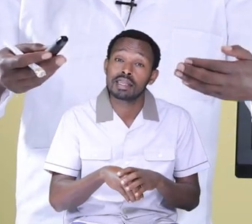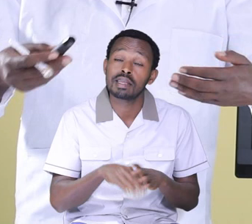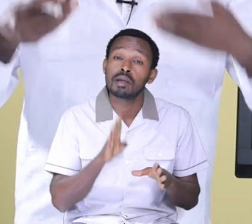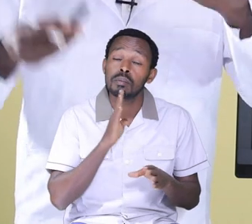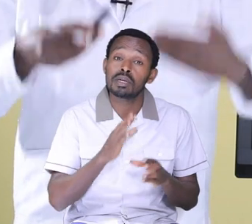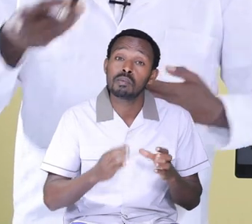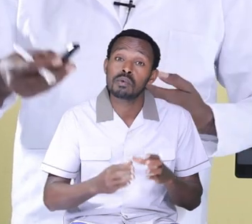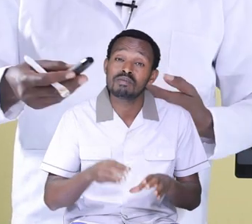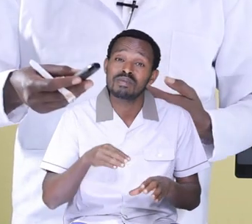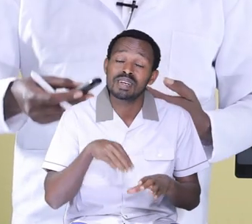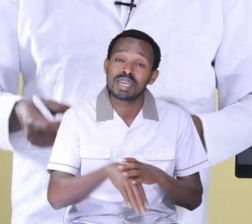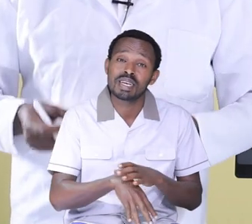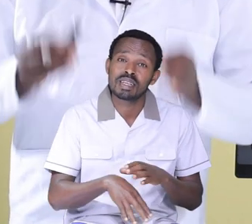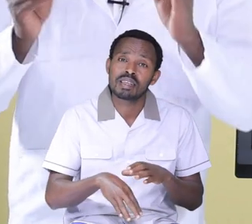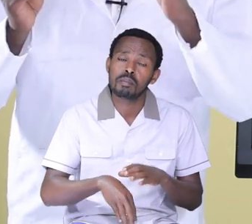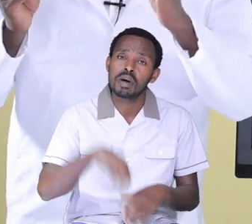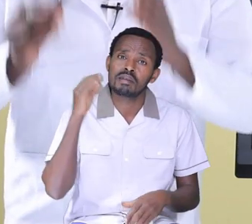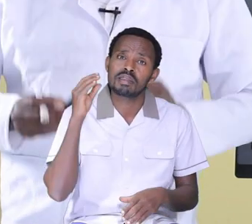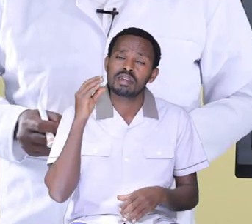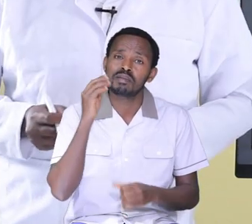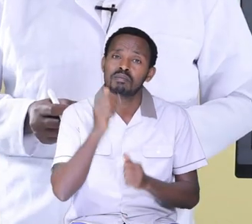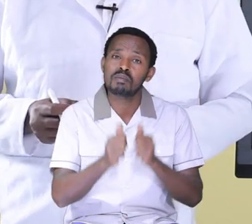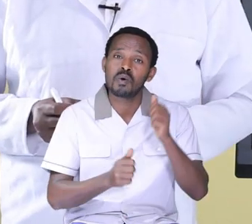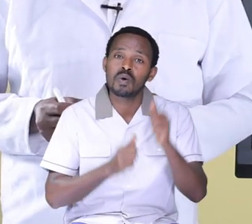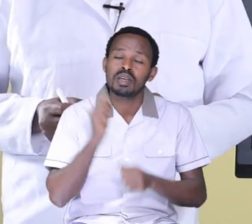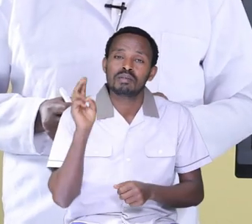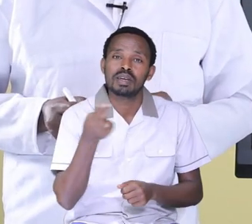baastan malli isin itti gargaaramtan mala puulii fayyadamuuti.